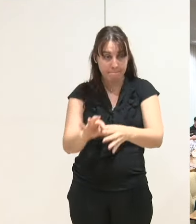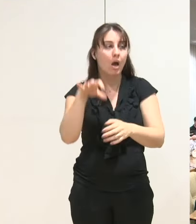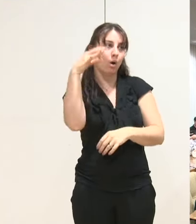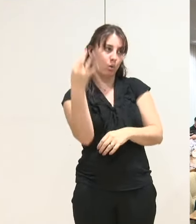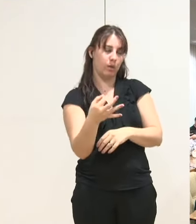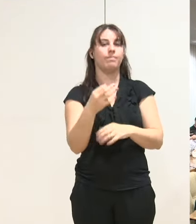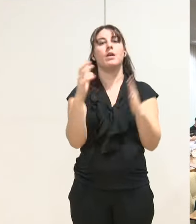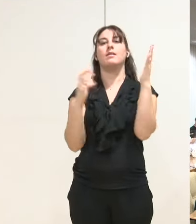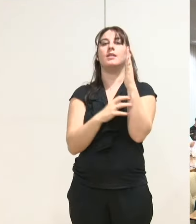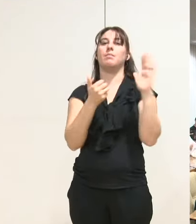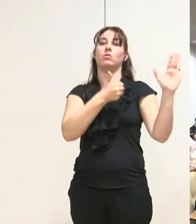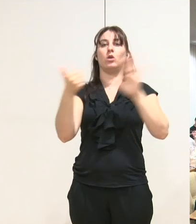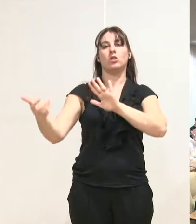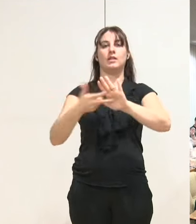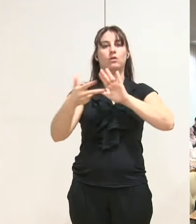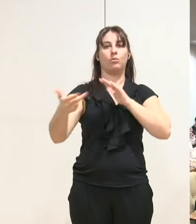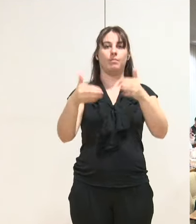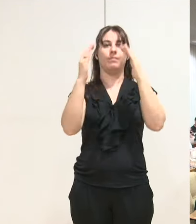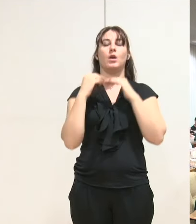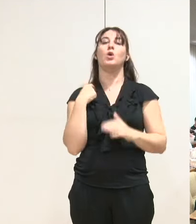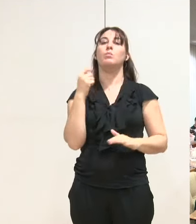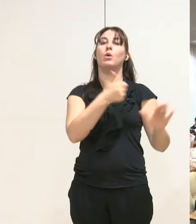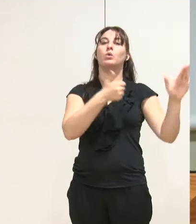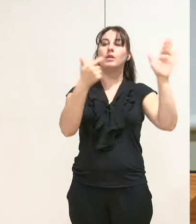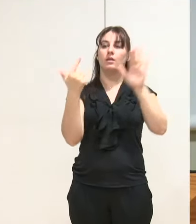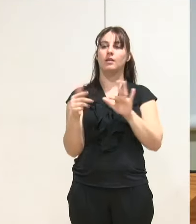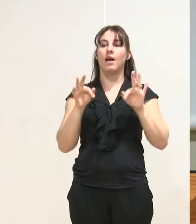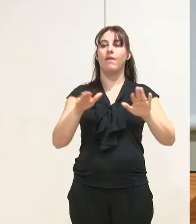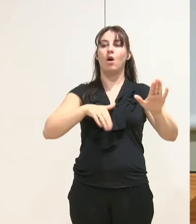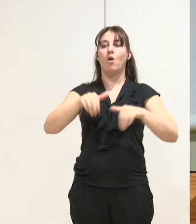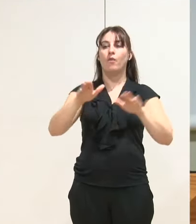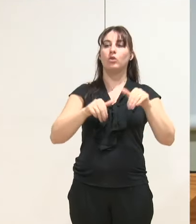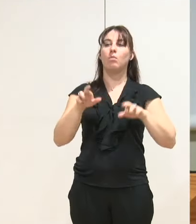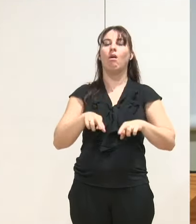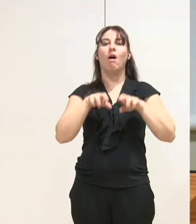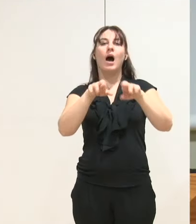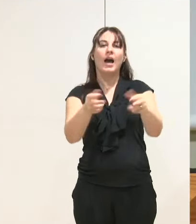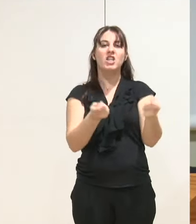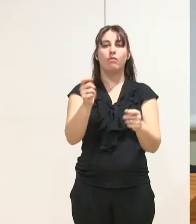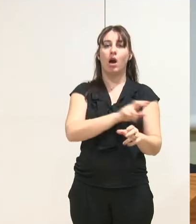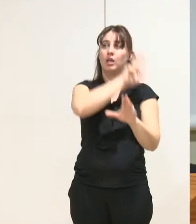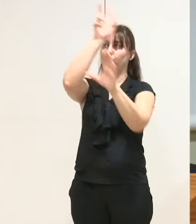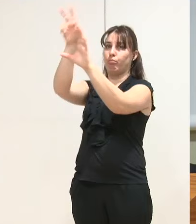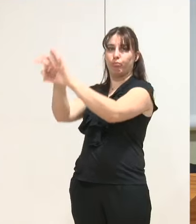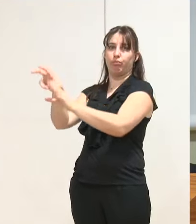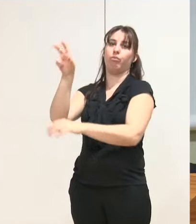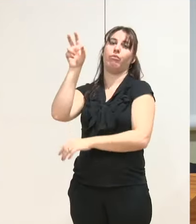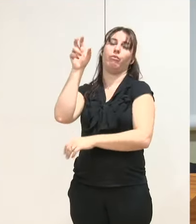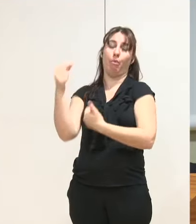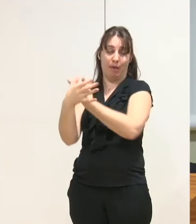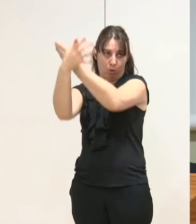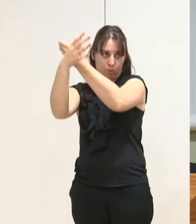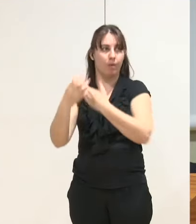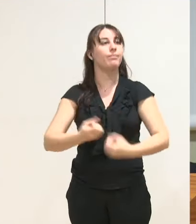délibération 66 adopté la 67 porte sur des fonctionnements des régies voiries qui sont transférés à la métropole pas de